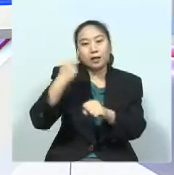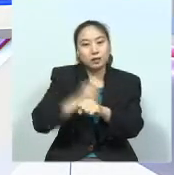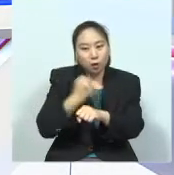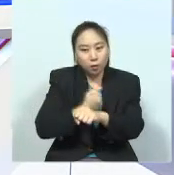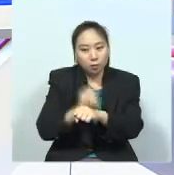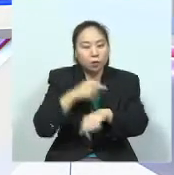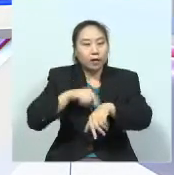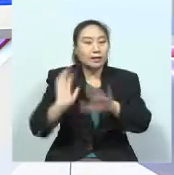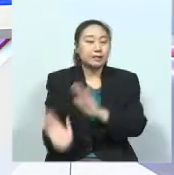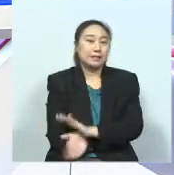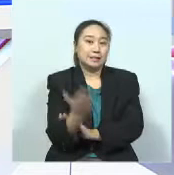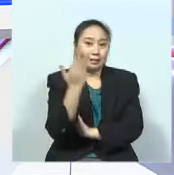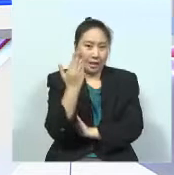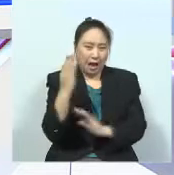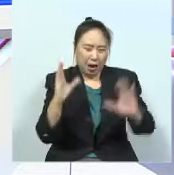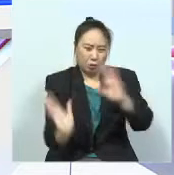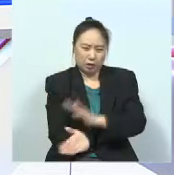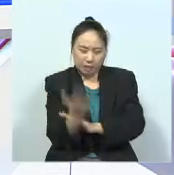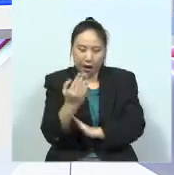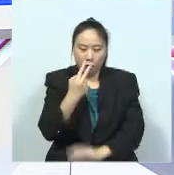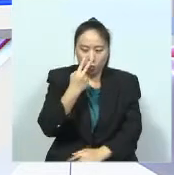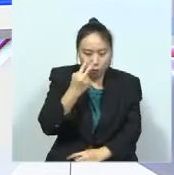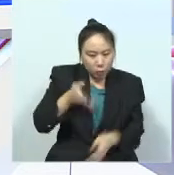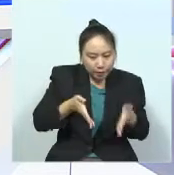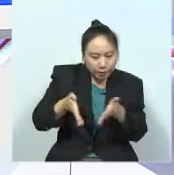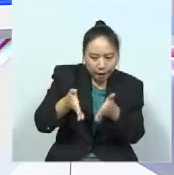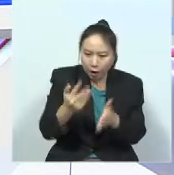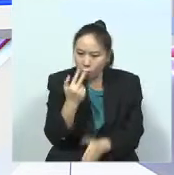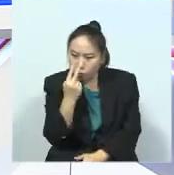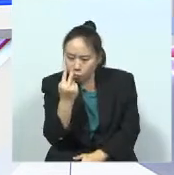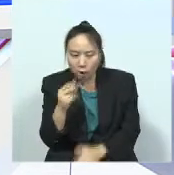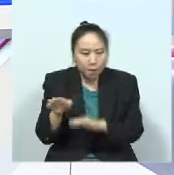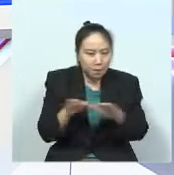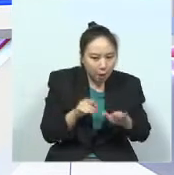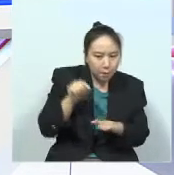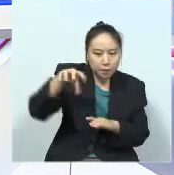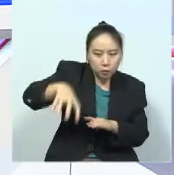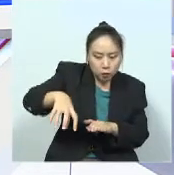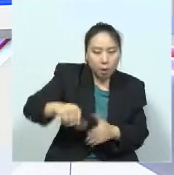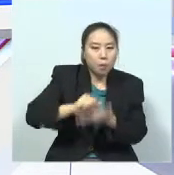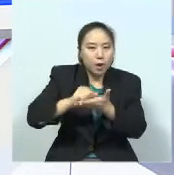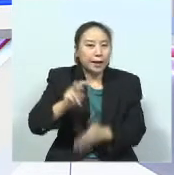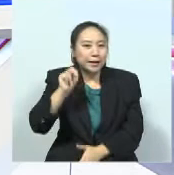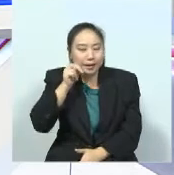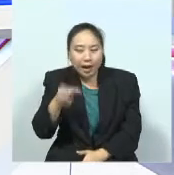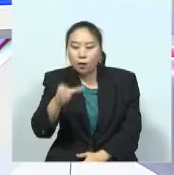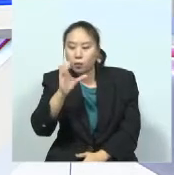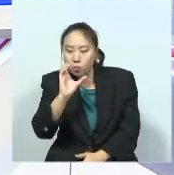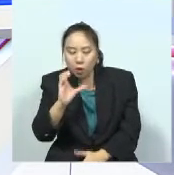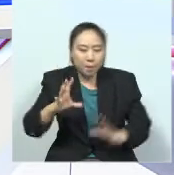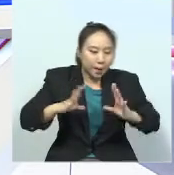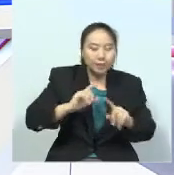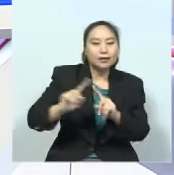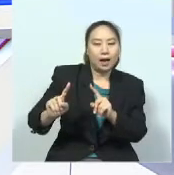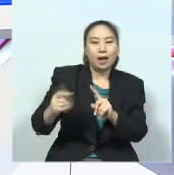จักรยานกันตั้งแต่เช้ามืดค่ะไปสำรวจเส้นทางแล้วก็เตรียมพร้อมจุดแวะพักจุดให้บริการน้ำดื่มและถ้ามาดูยอด